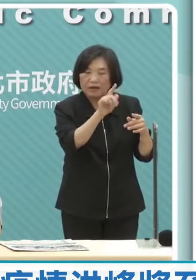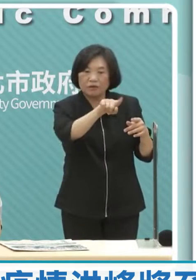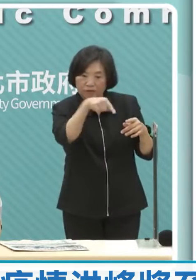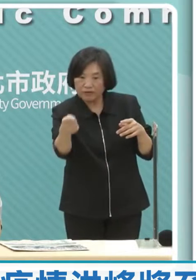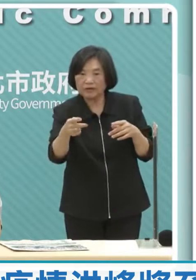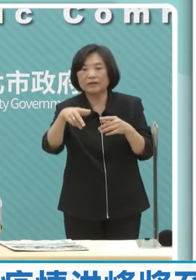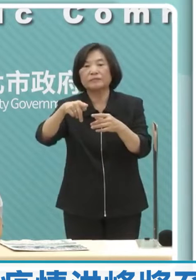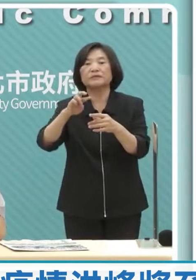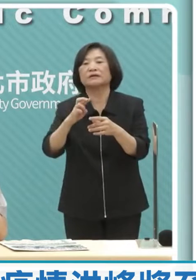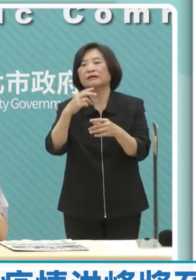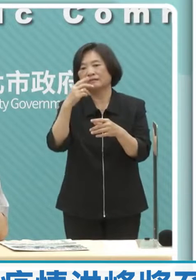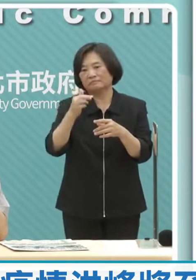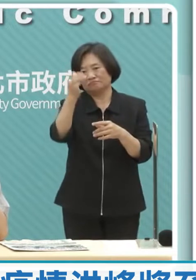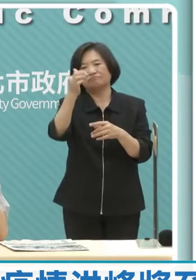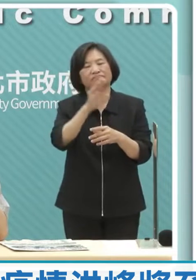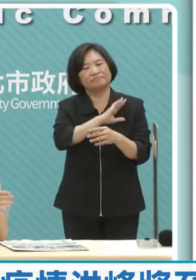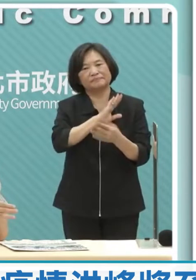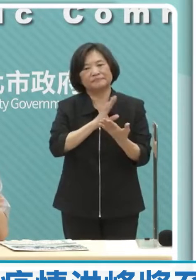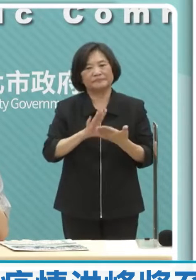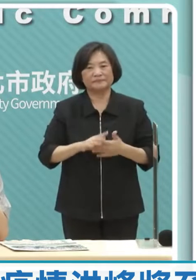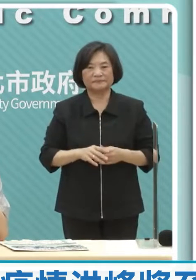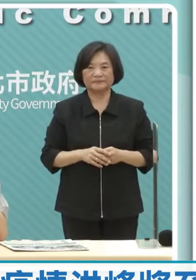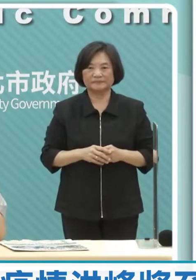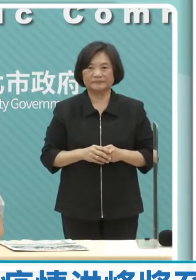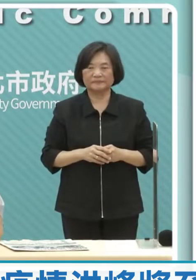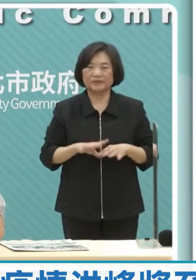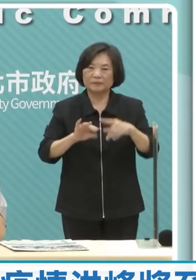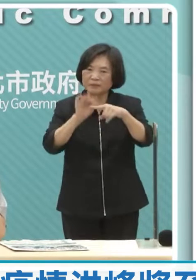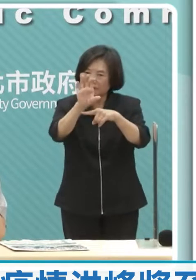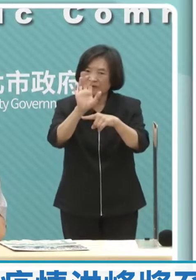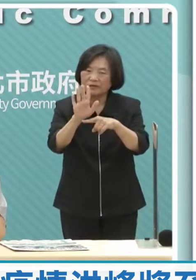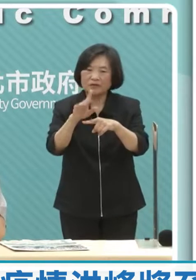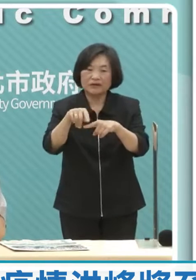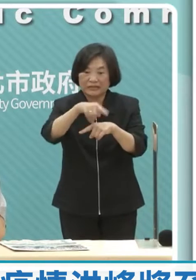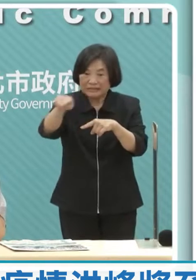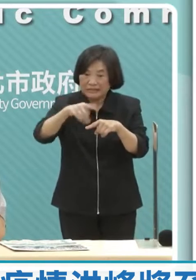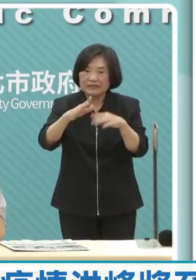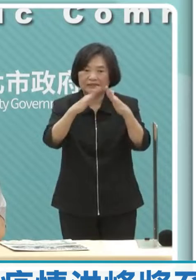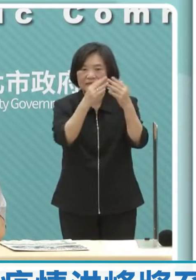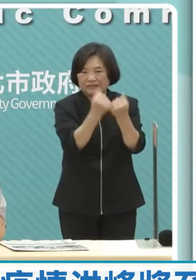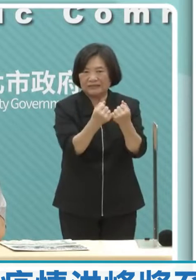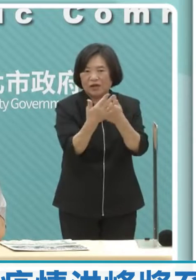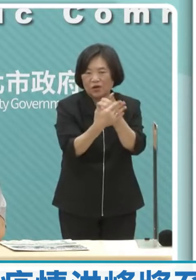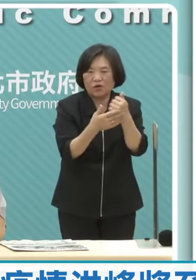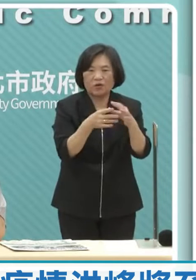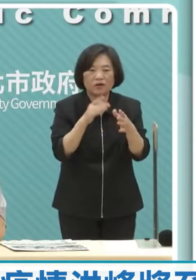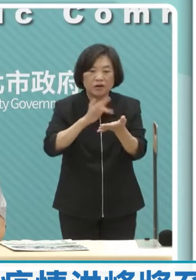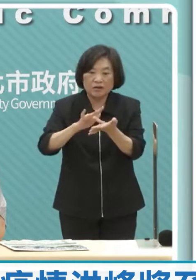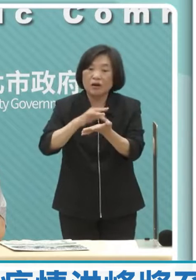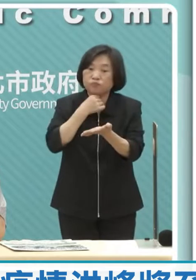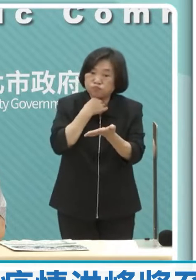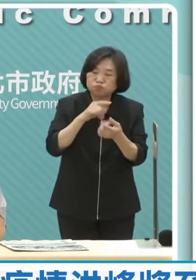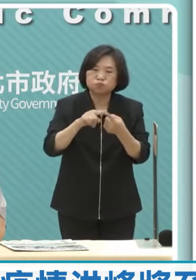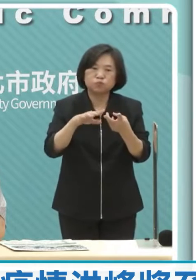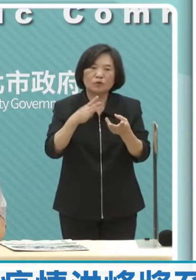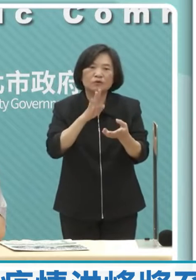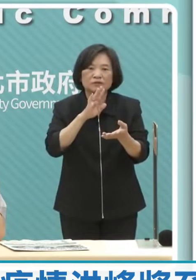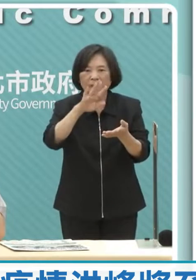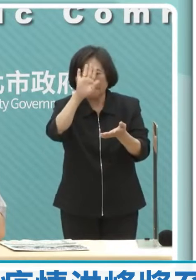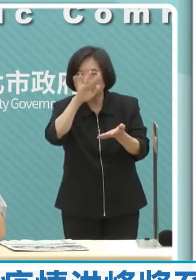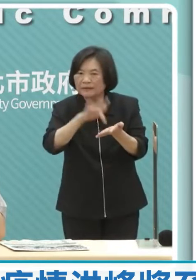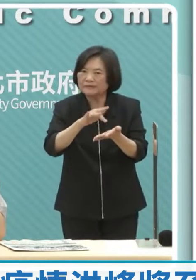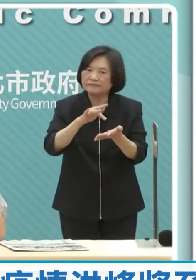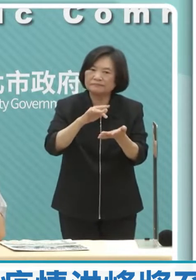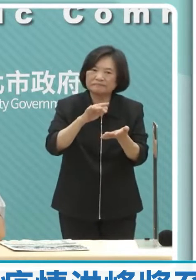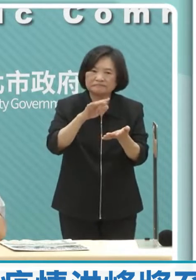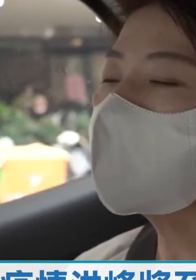会是 PCR 阳。这些 PCR 阳哦，原则上就在家里，包括你要领药啦哈，甚至要吃抗病毒药，尽